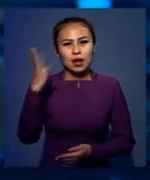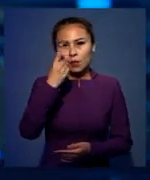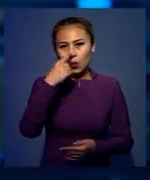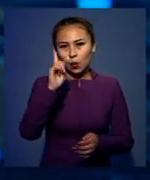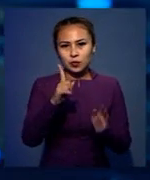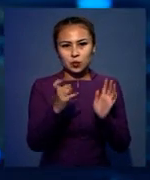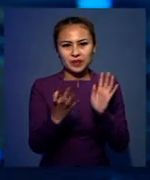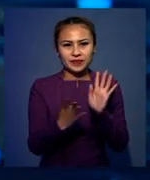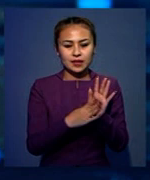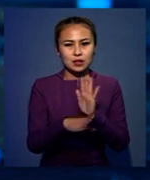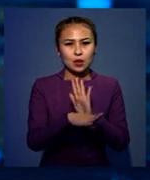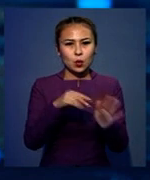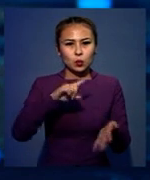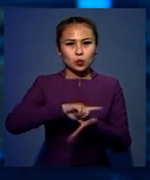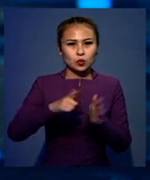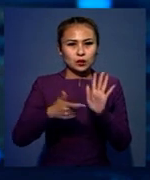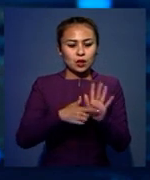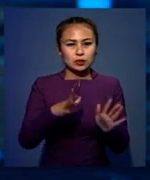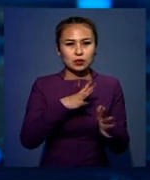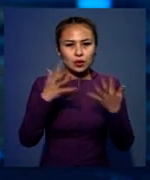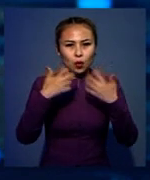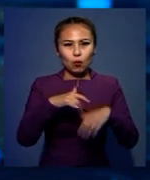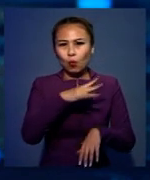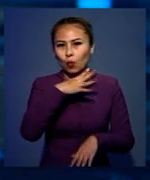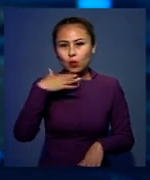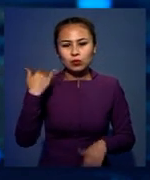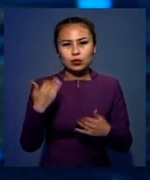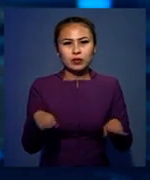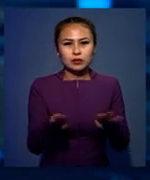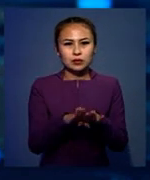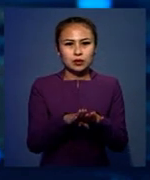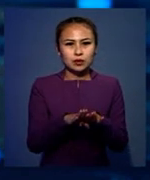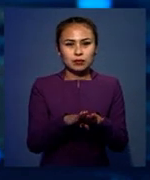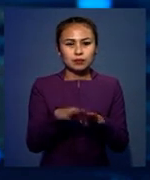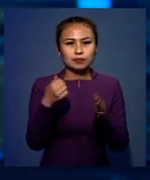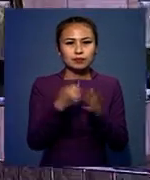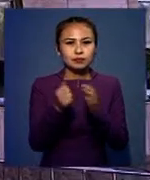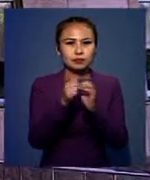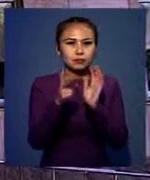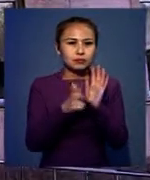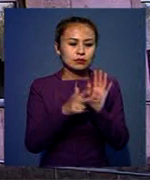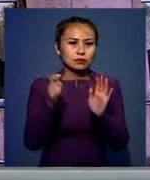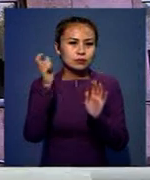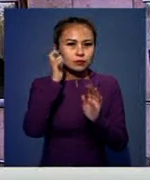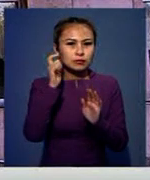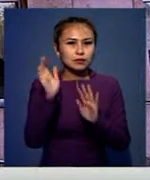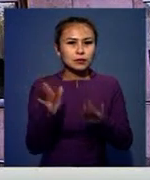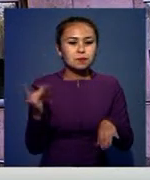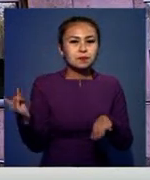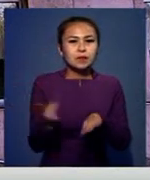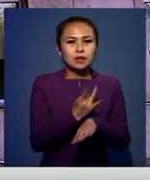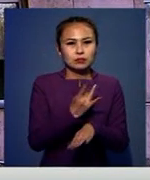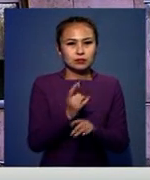Алматыдағы нөмірі 109-шы сайлау учаскісінде сайлаушылар саны көп. Бұл күн әсіресе кәмілет жасына толып, алғаш